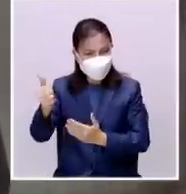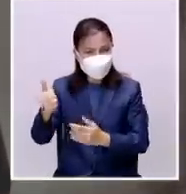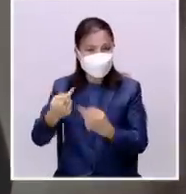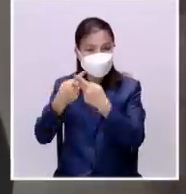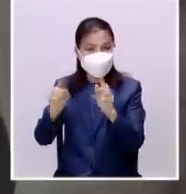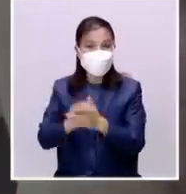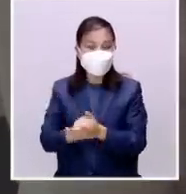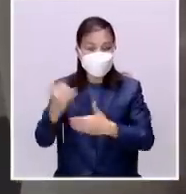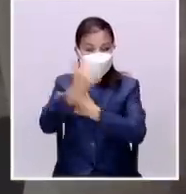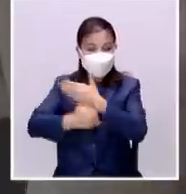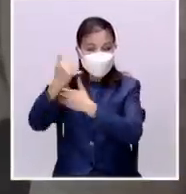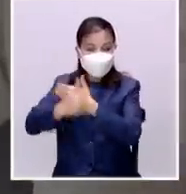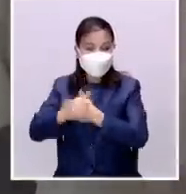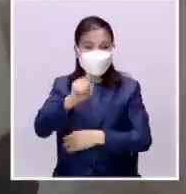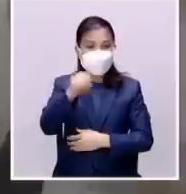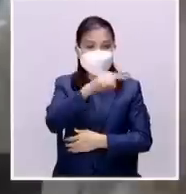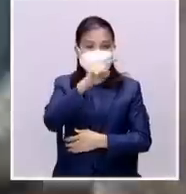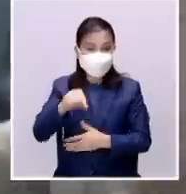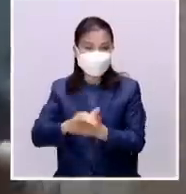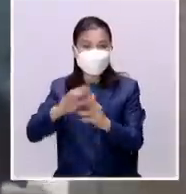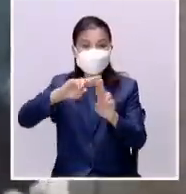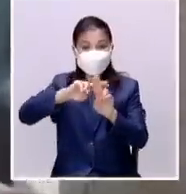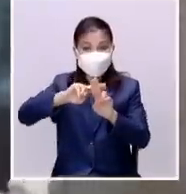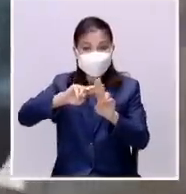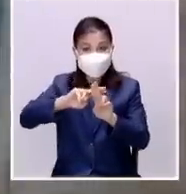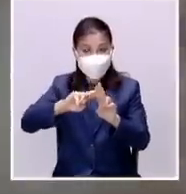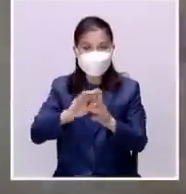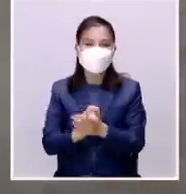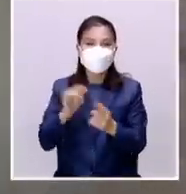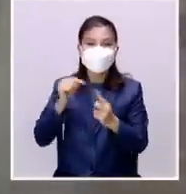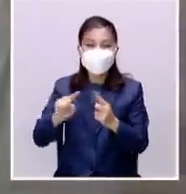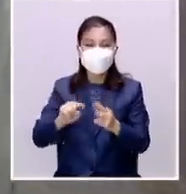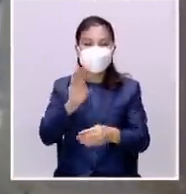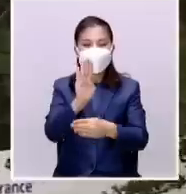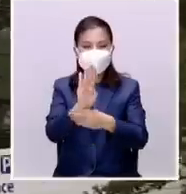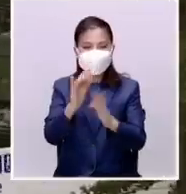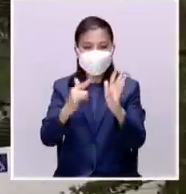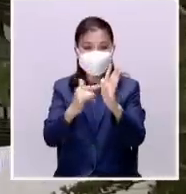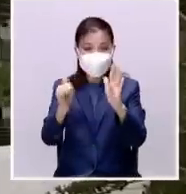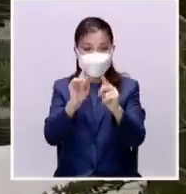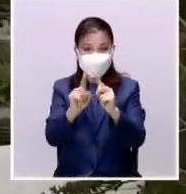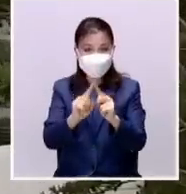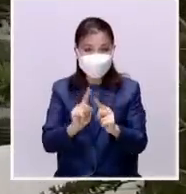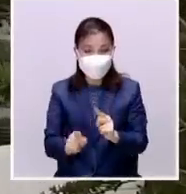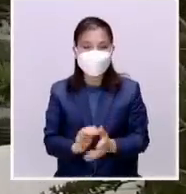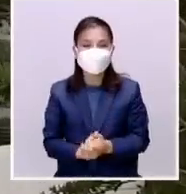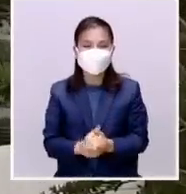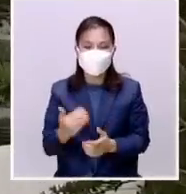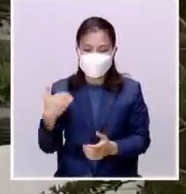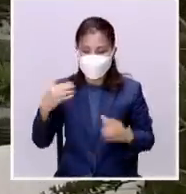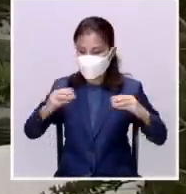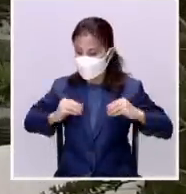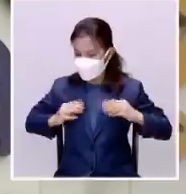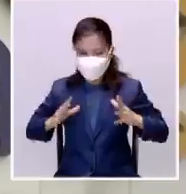กับประเทศต่างๆนะคะอย่างเช่นอังกฤษและสวิตเซอร์แลนด์ซึ่ง2ประเทศนี้เป็นที่ตั้งของบริษัทเวชภัณฑ์ใหญ่ๆของโลกมีการคัดค้านแผน